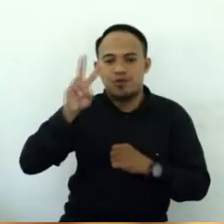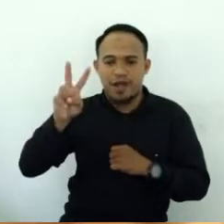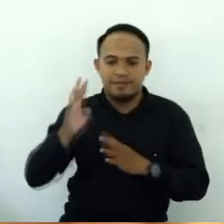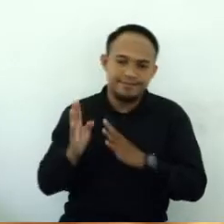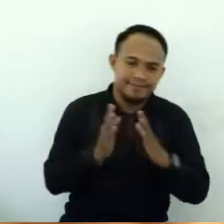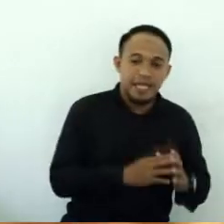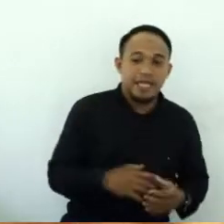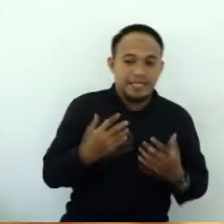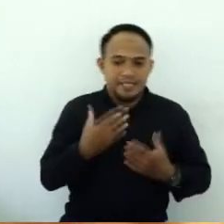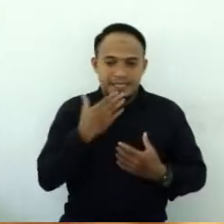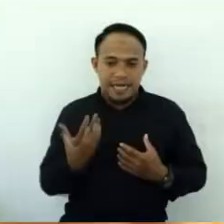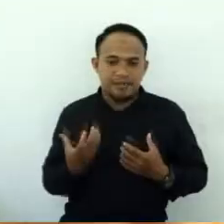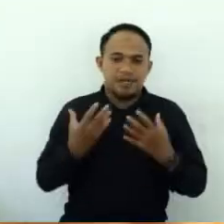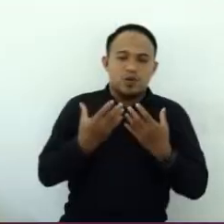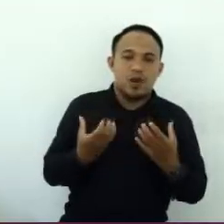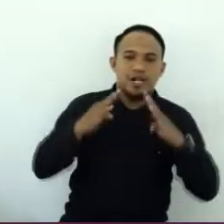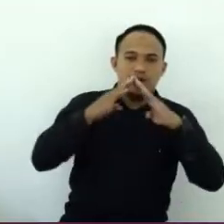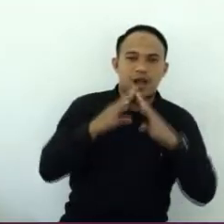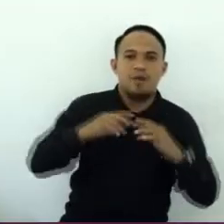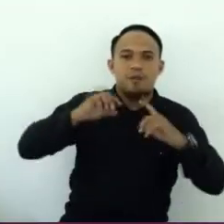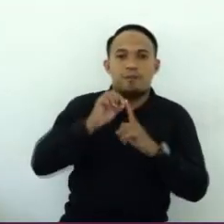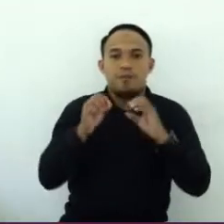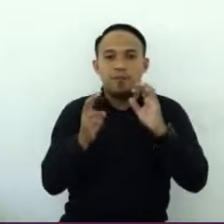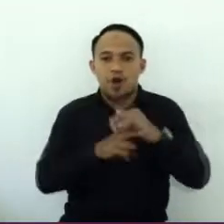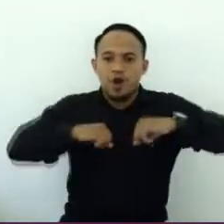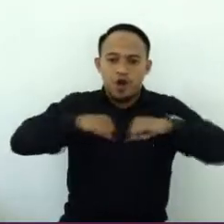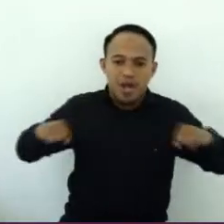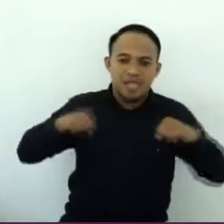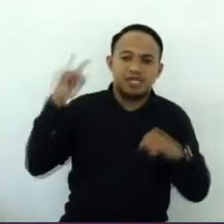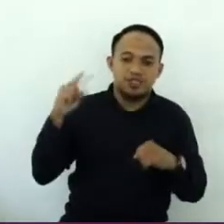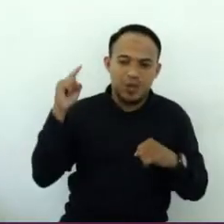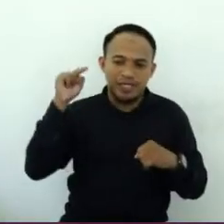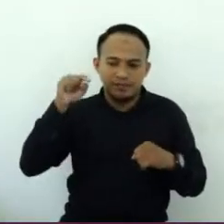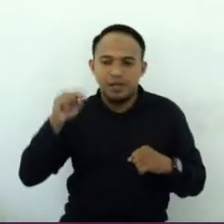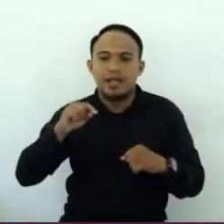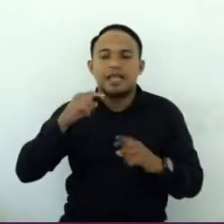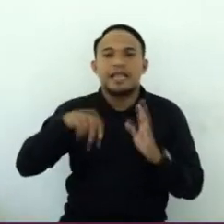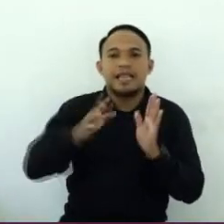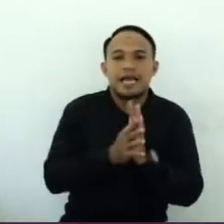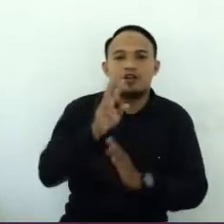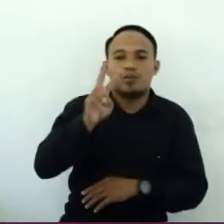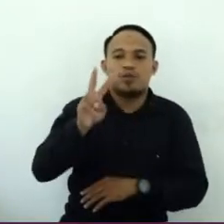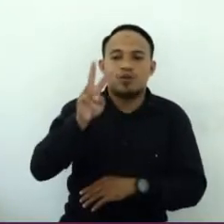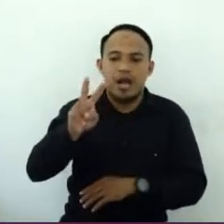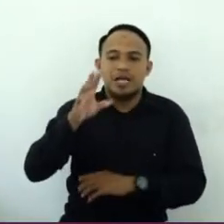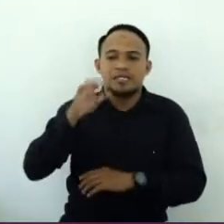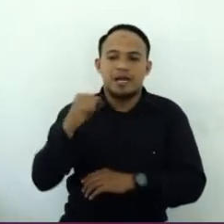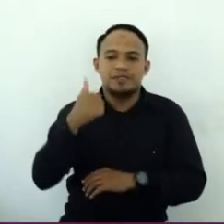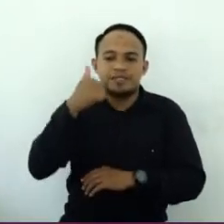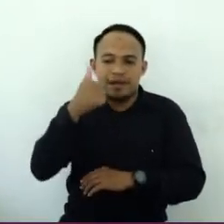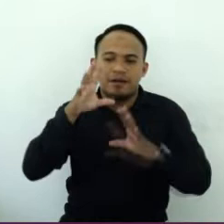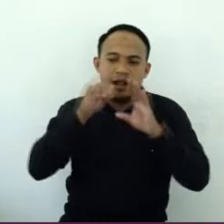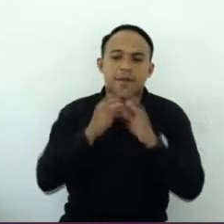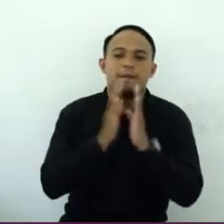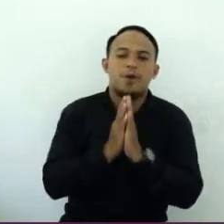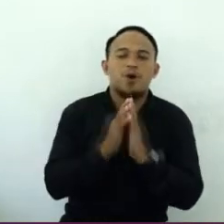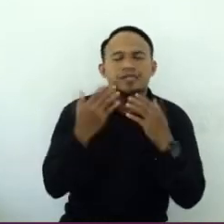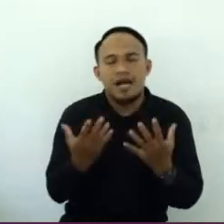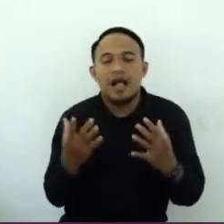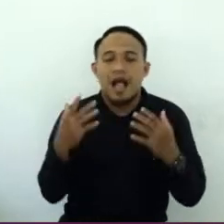yang ke-22 tidak sekedar berbentuk pepohonan saja